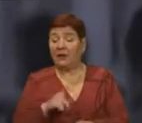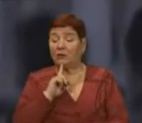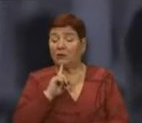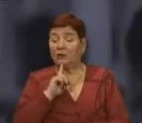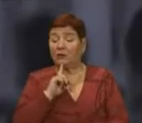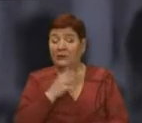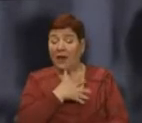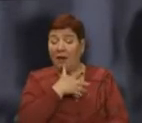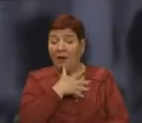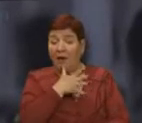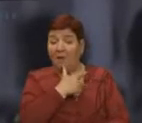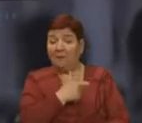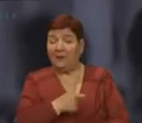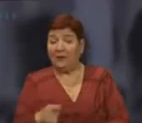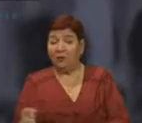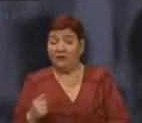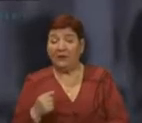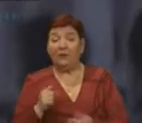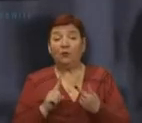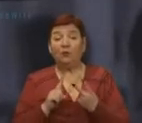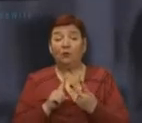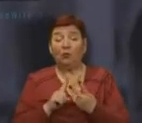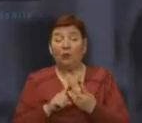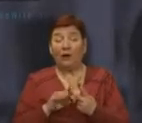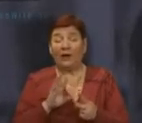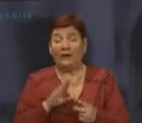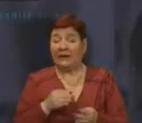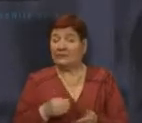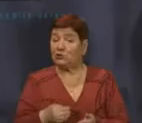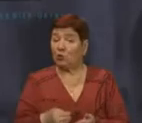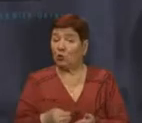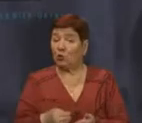період, і, по-друге, відповідно,